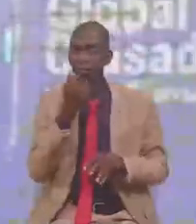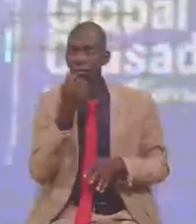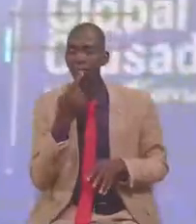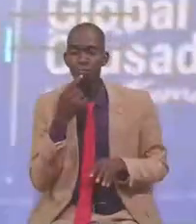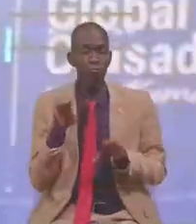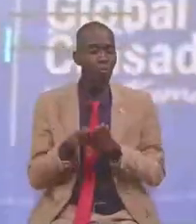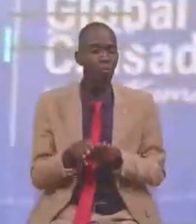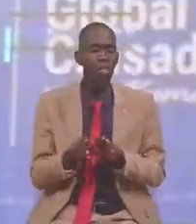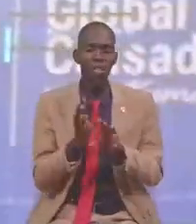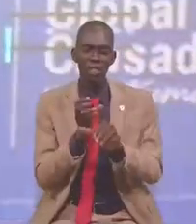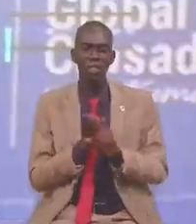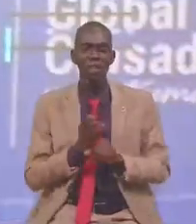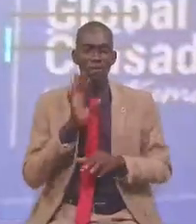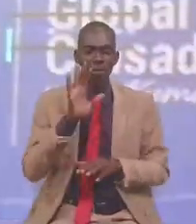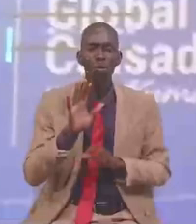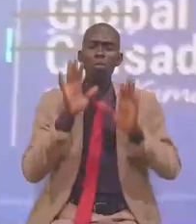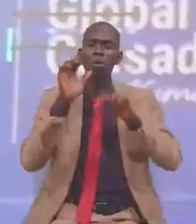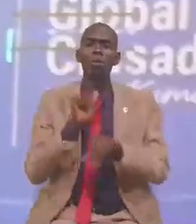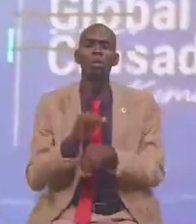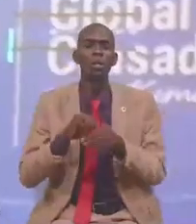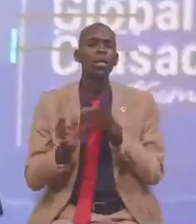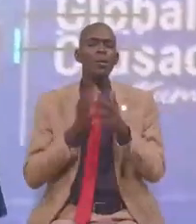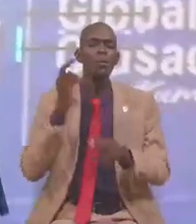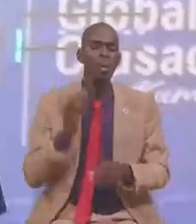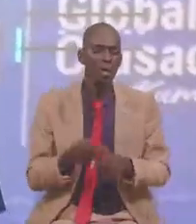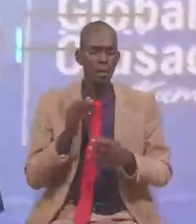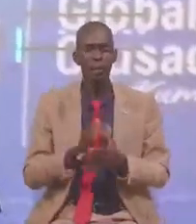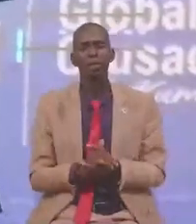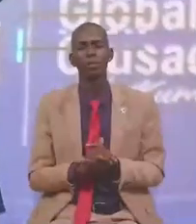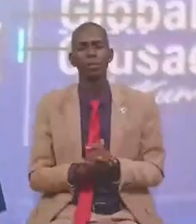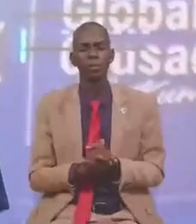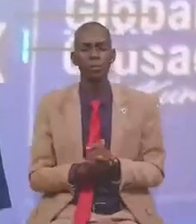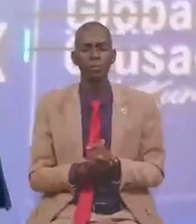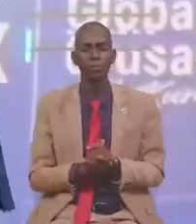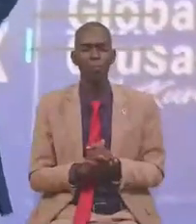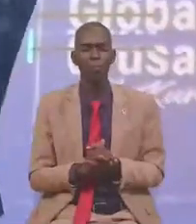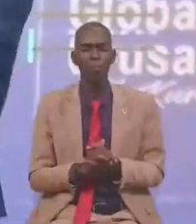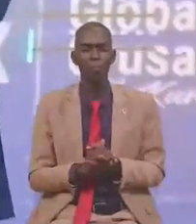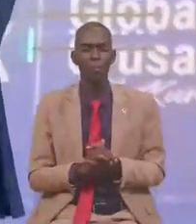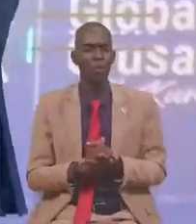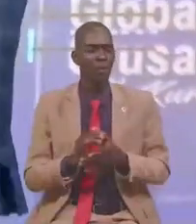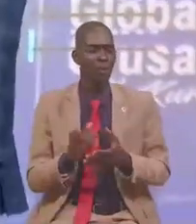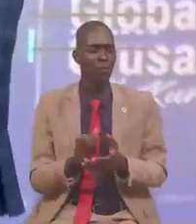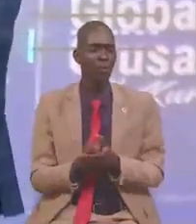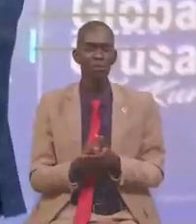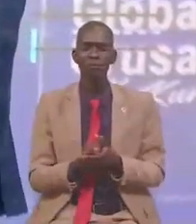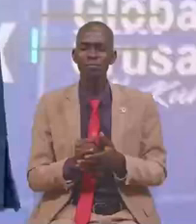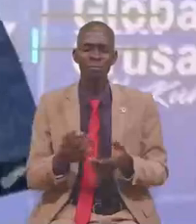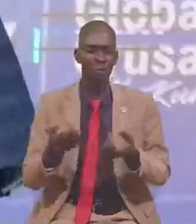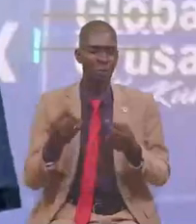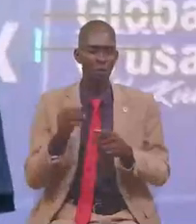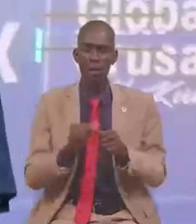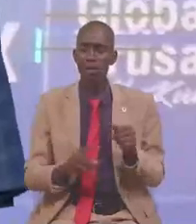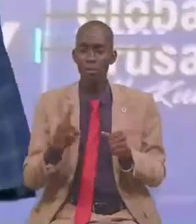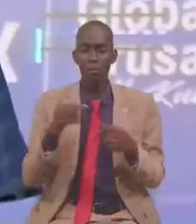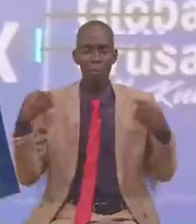muets reçoivent le miracle au nom de Jésus-Christ. La douleur quelque part dans